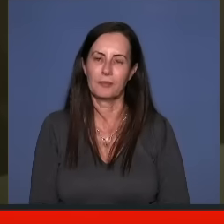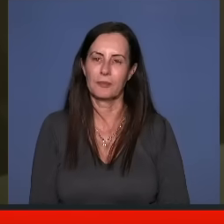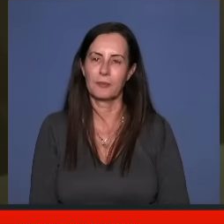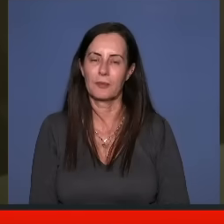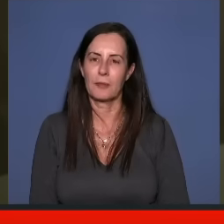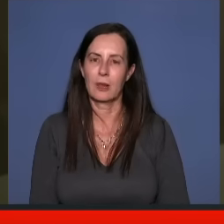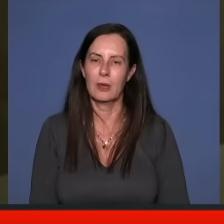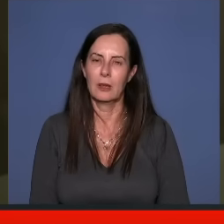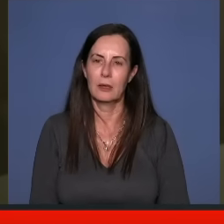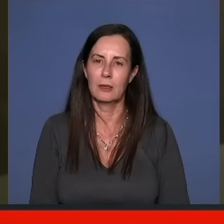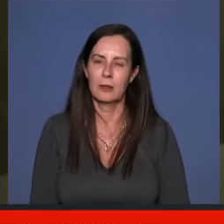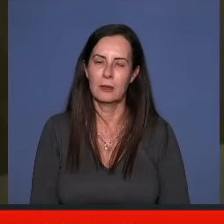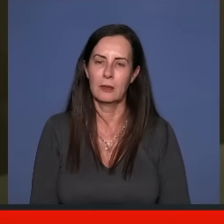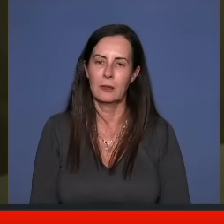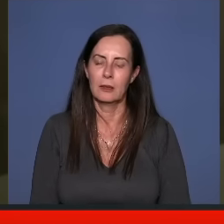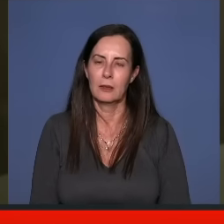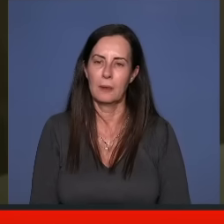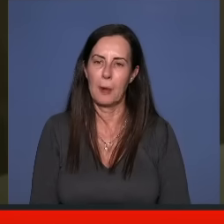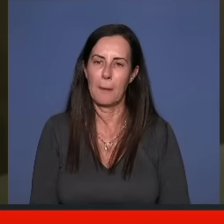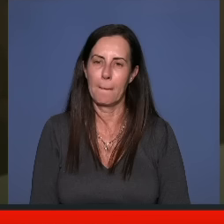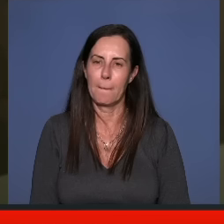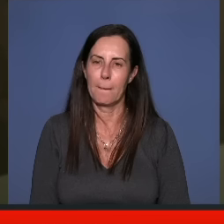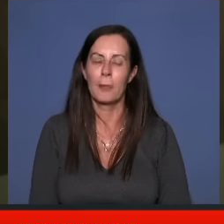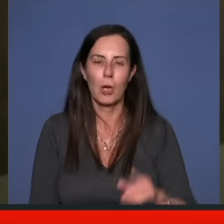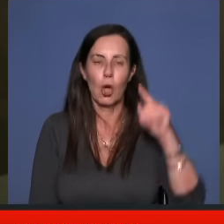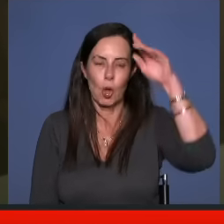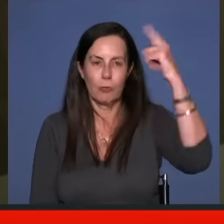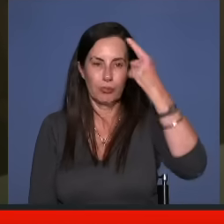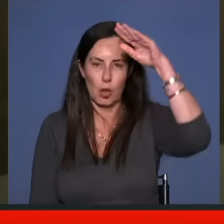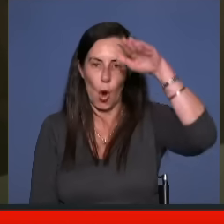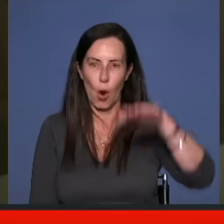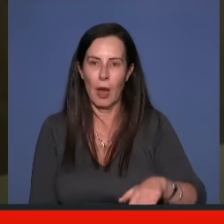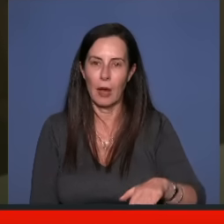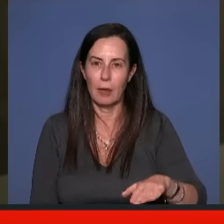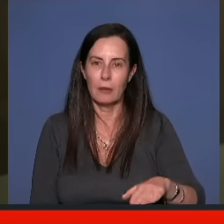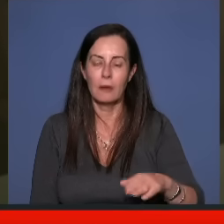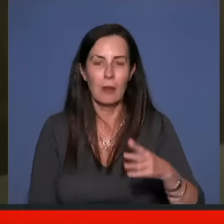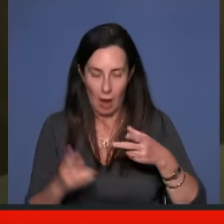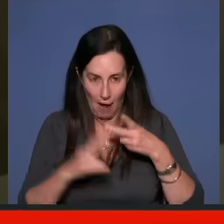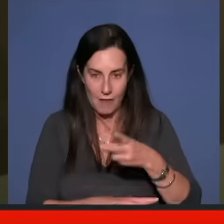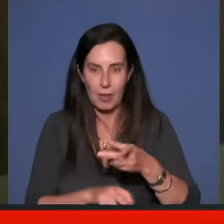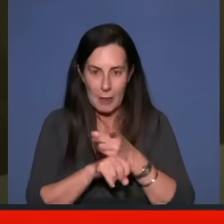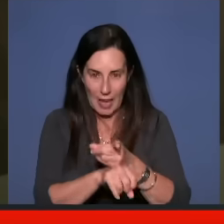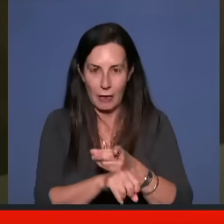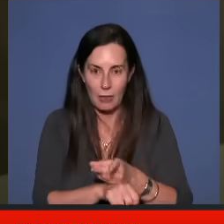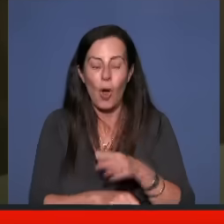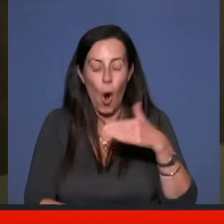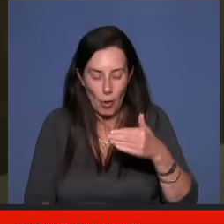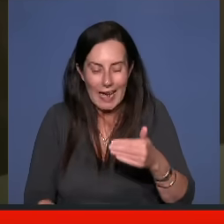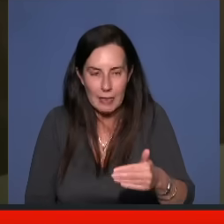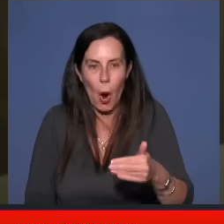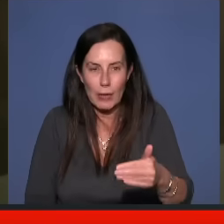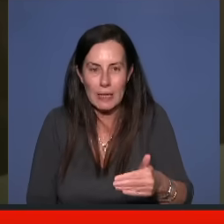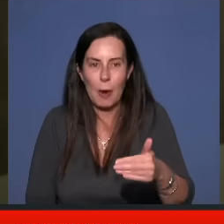תקדים. תקדים, רוח גז, יופי. נוחת לפני. תגיד שחלפנו הכל, שימרים לטנקים. קח, קח עוד קדימה. כן, כן,